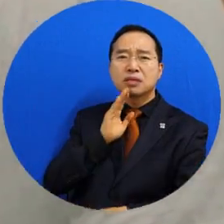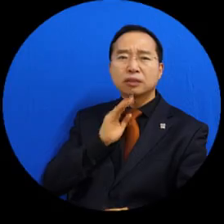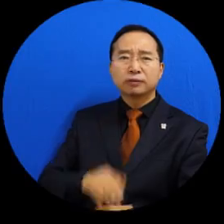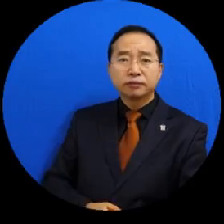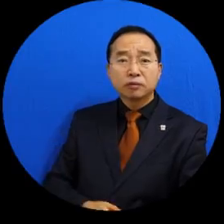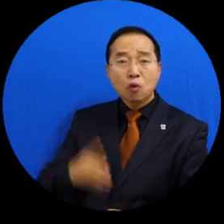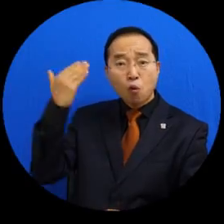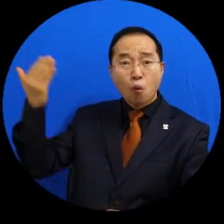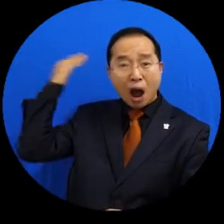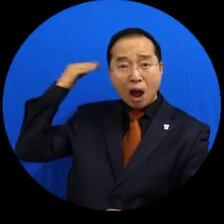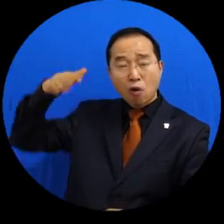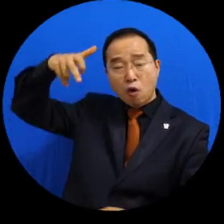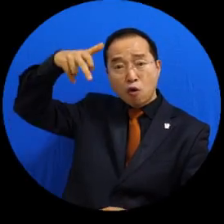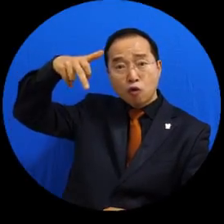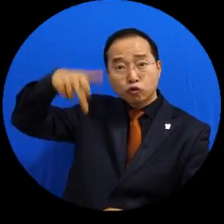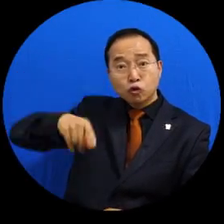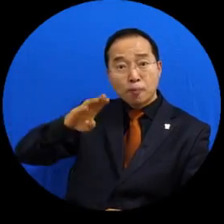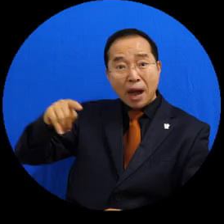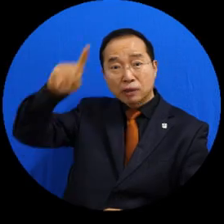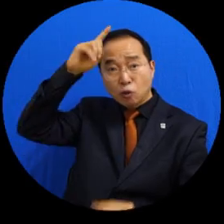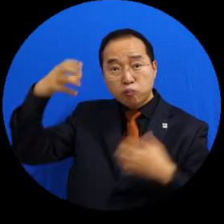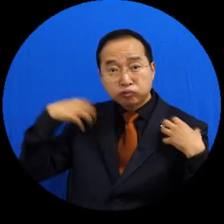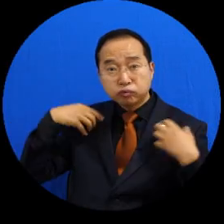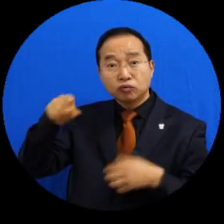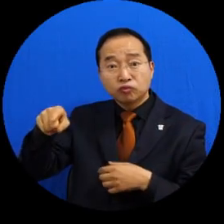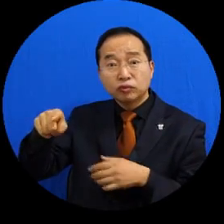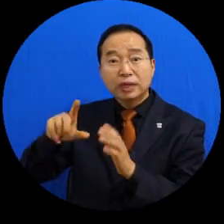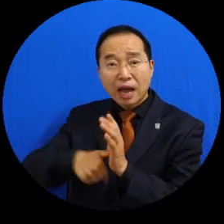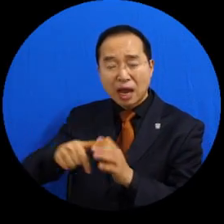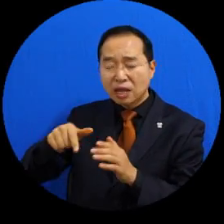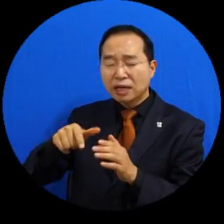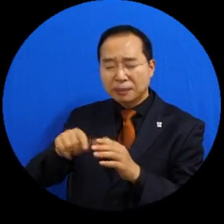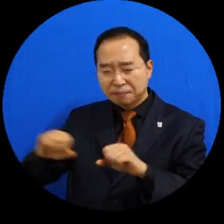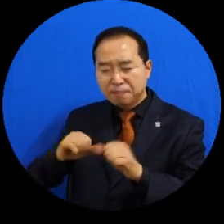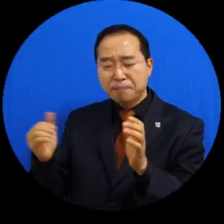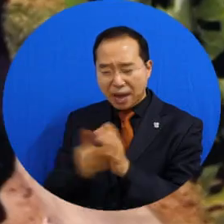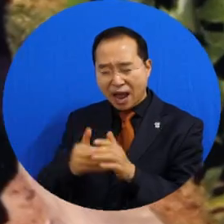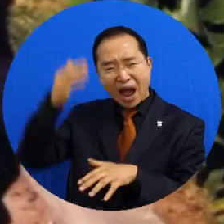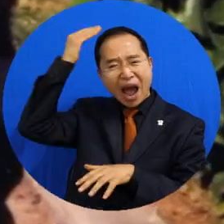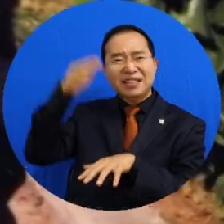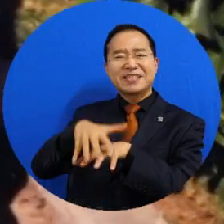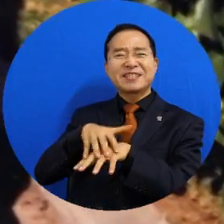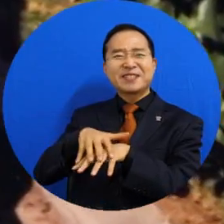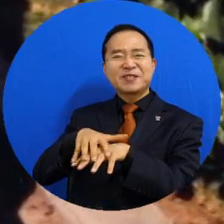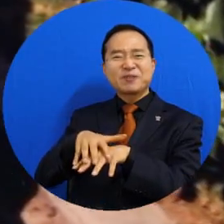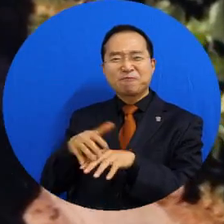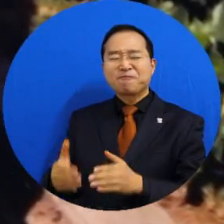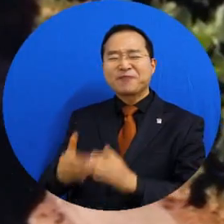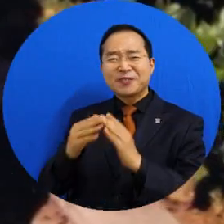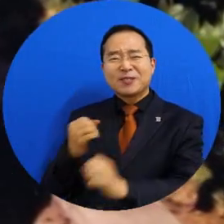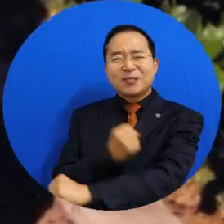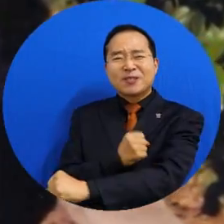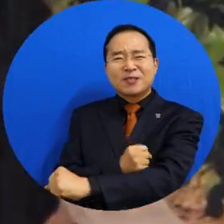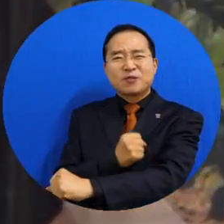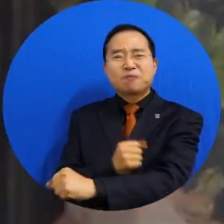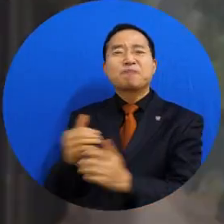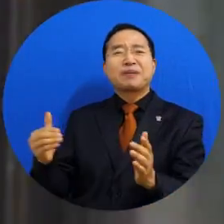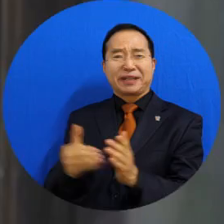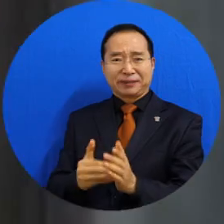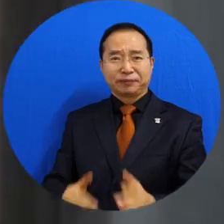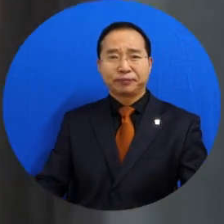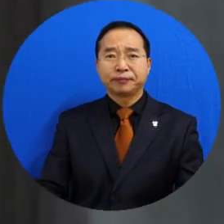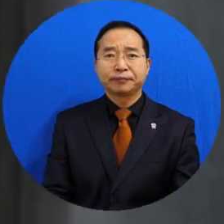Como mismo se dedicó al principio a trabajar para el gobierno, con ese mismo entusiasmo se dedicó a trabajar por la asociación.